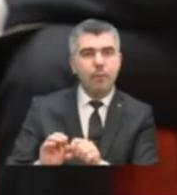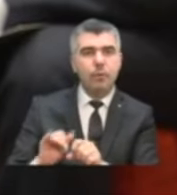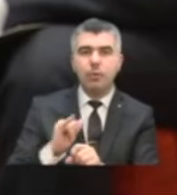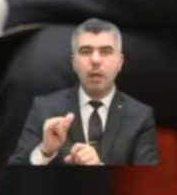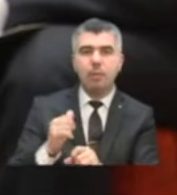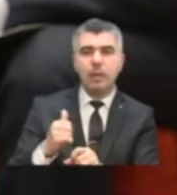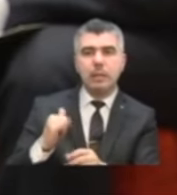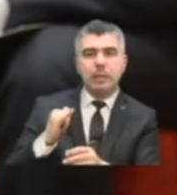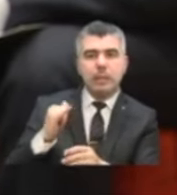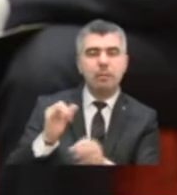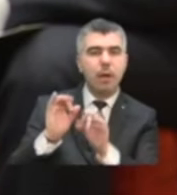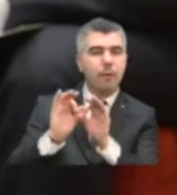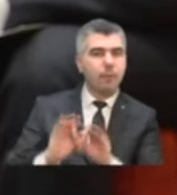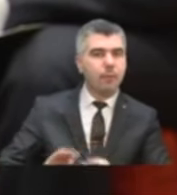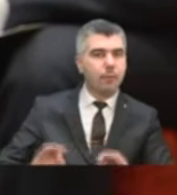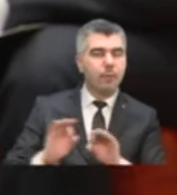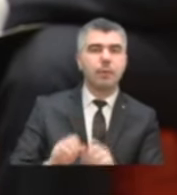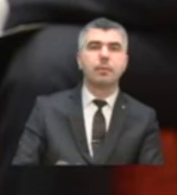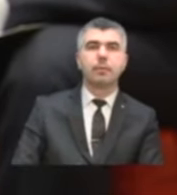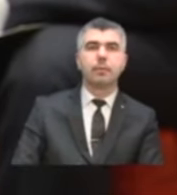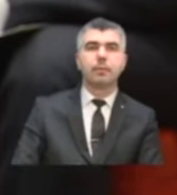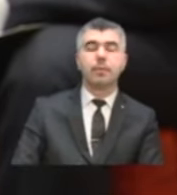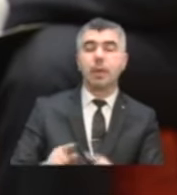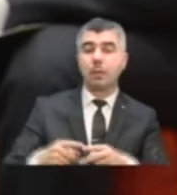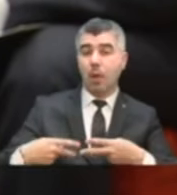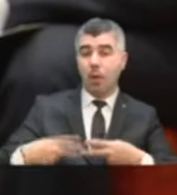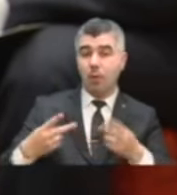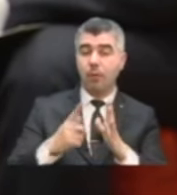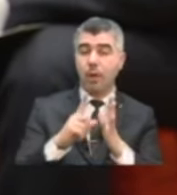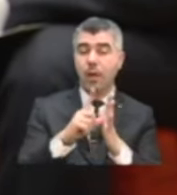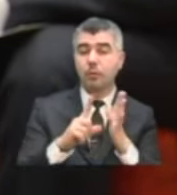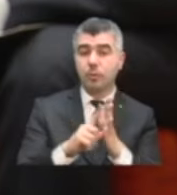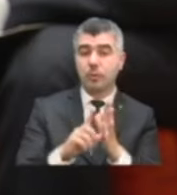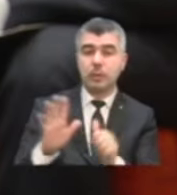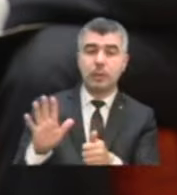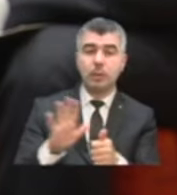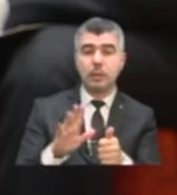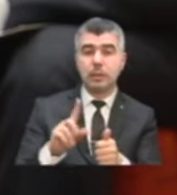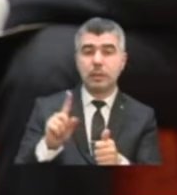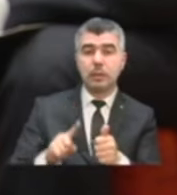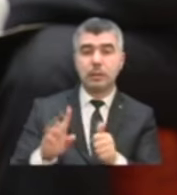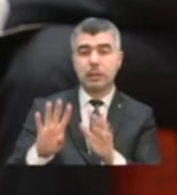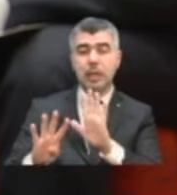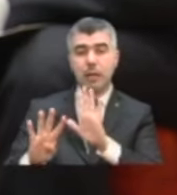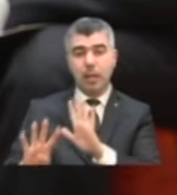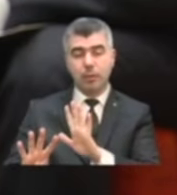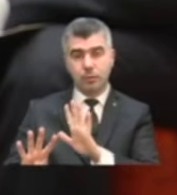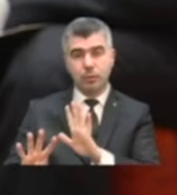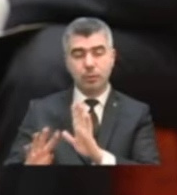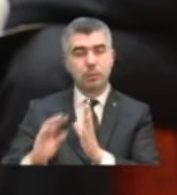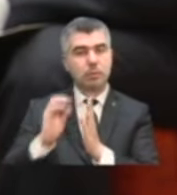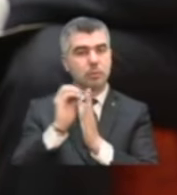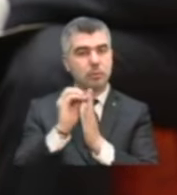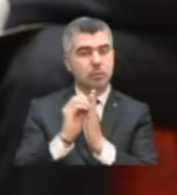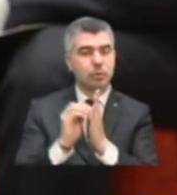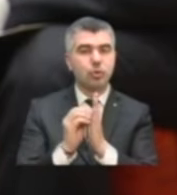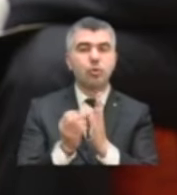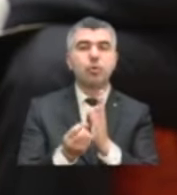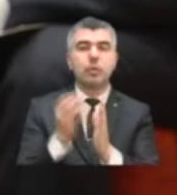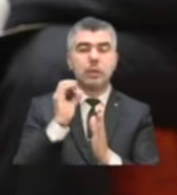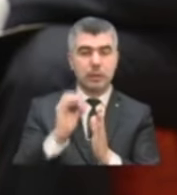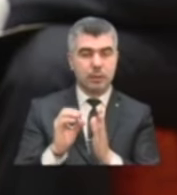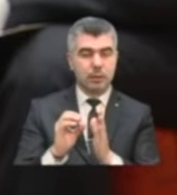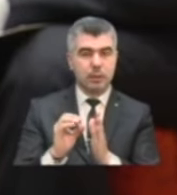عمل ثقافي. تم إصدار كذلك قانون رقم 6619 حيث تضمن مقتضيات هامة جديدة تتعلق